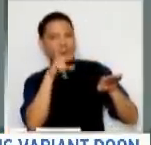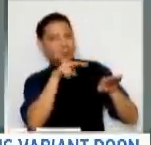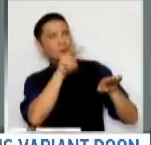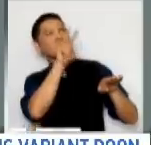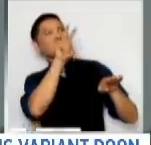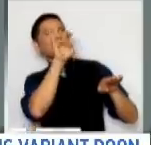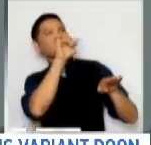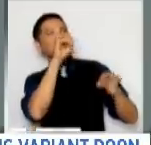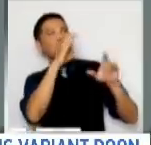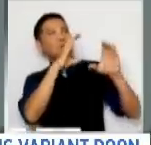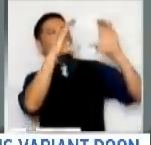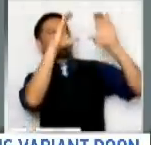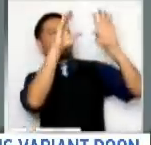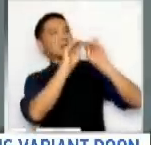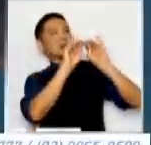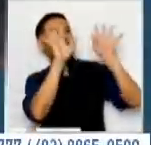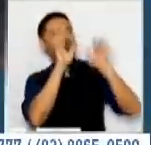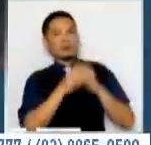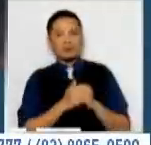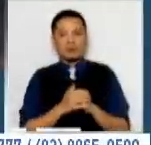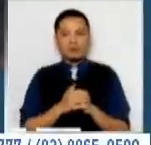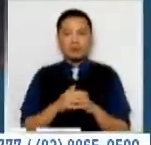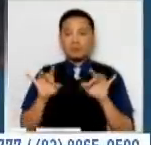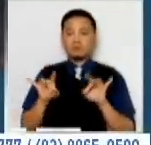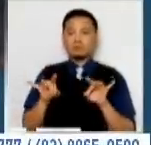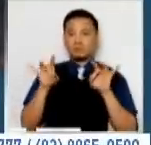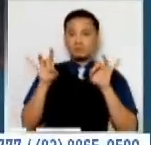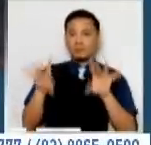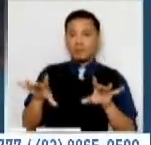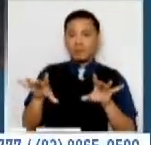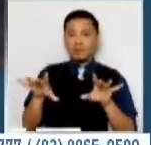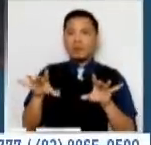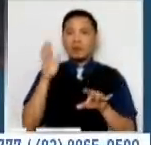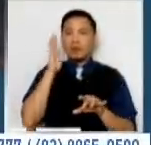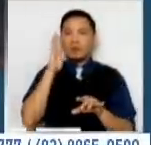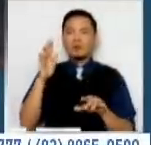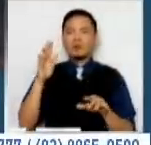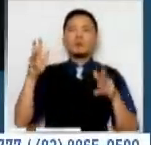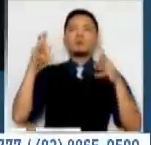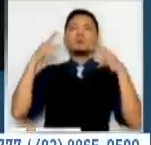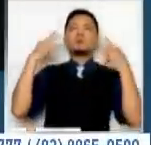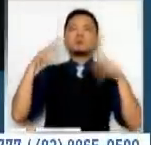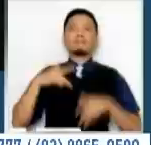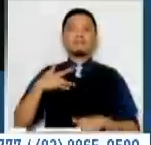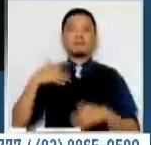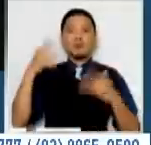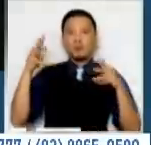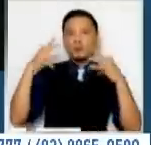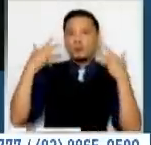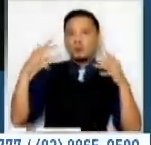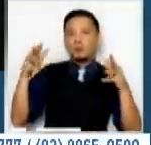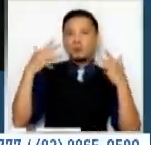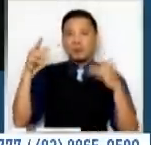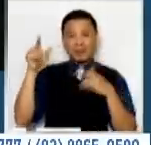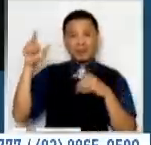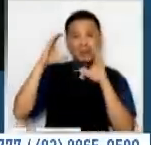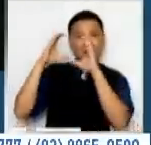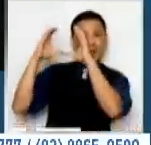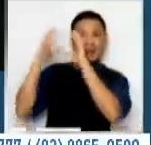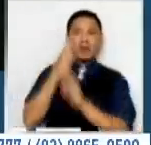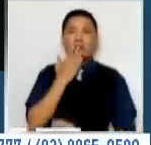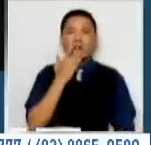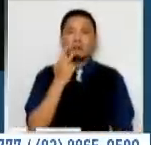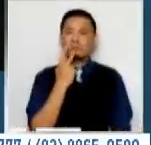naman, hindi alintana ng mga residente ang malamig na simoy ng hangin para panoorin ang pink supermoon dyan sa may Bondi Beach